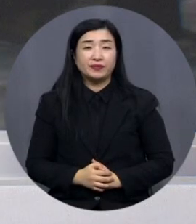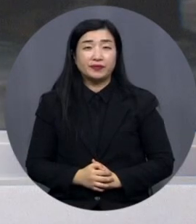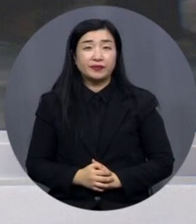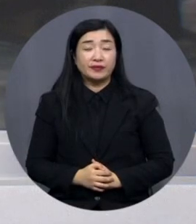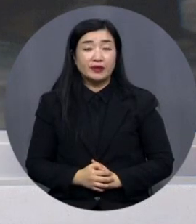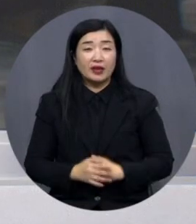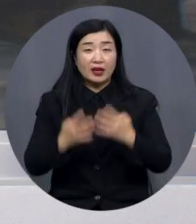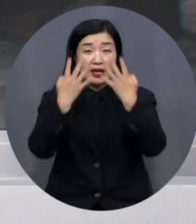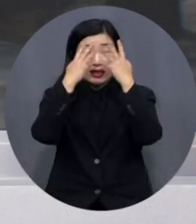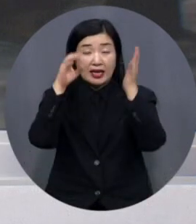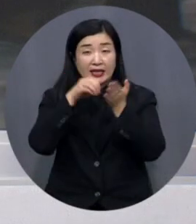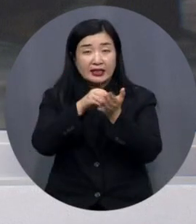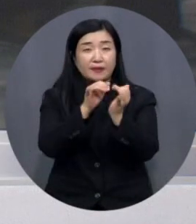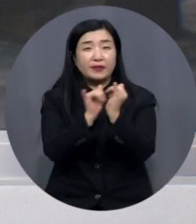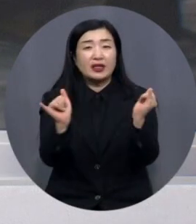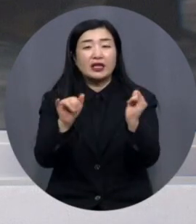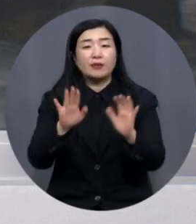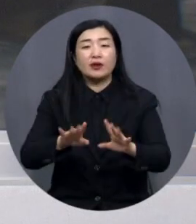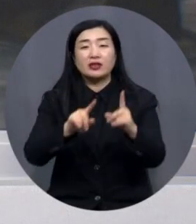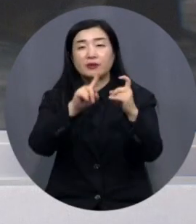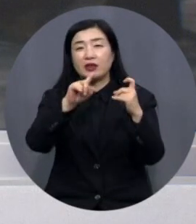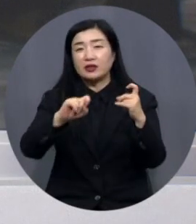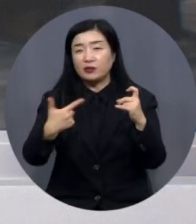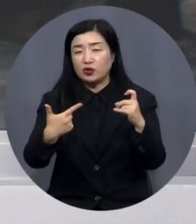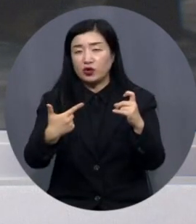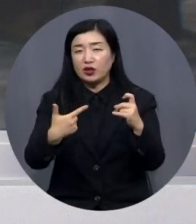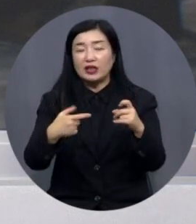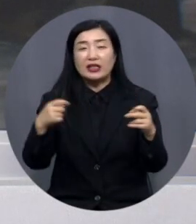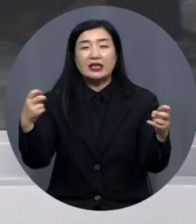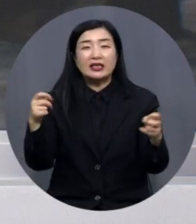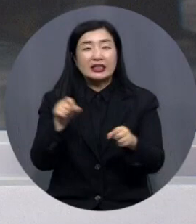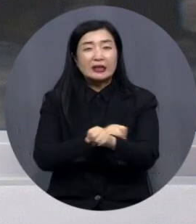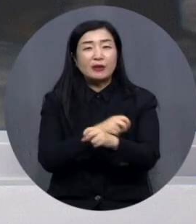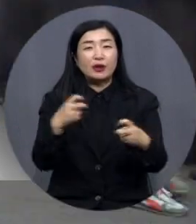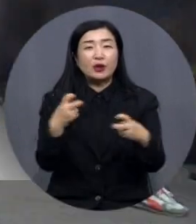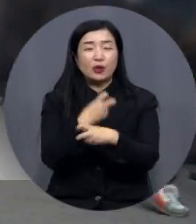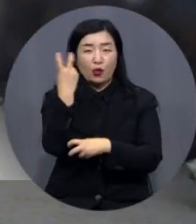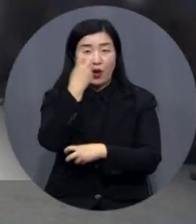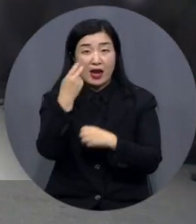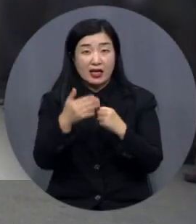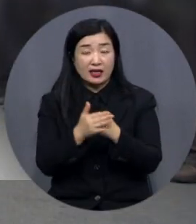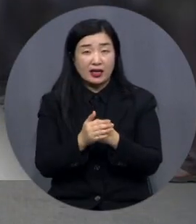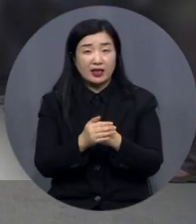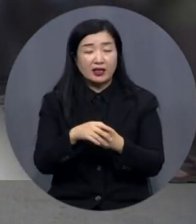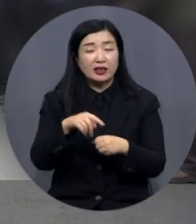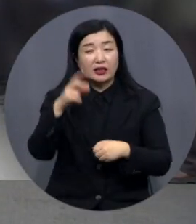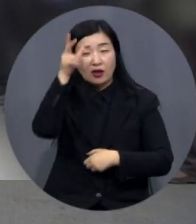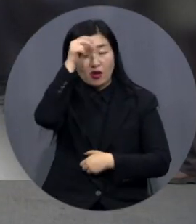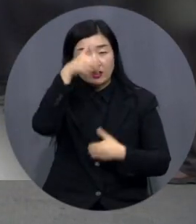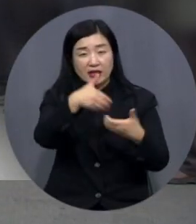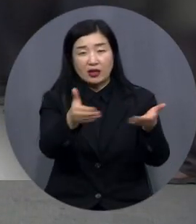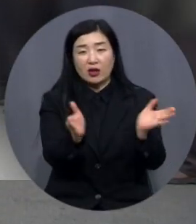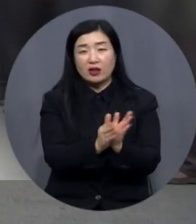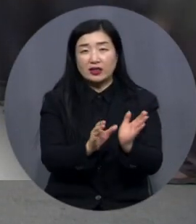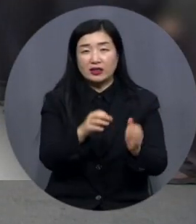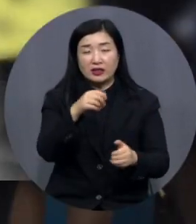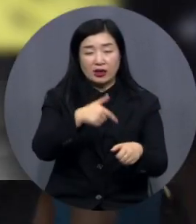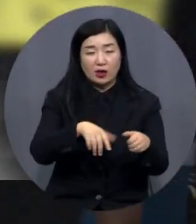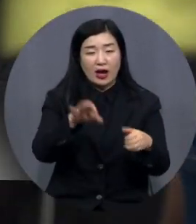대학수학 능력 시험을 치르는 오늘 16일 특별 교통 관리가 이루어집니다 자치 경찰단은 16일 오전